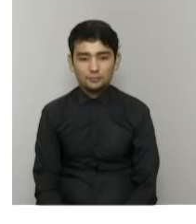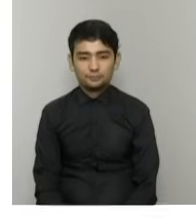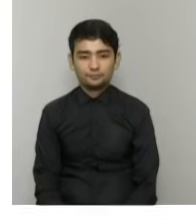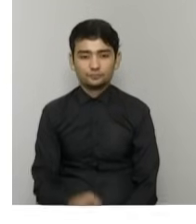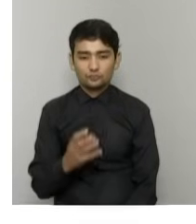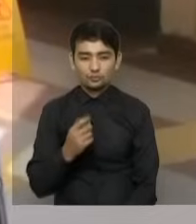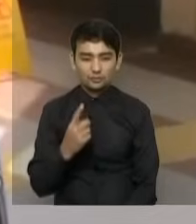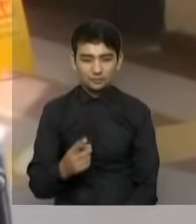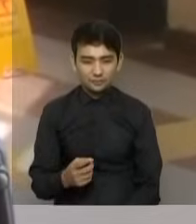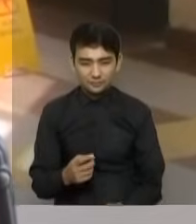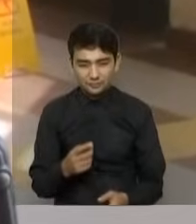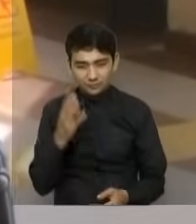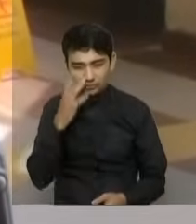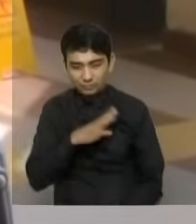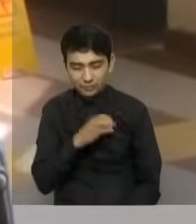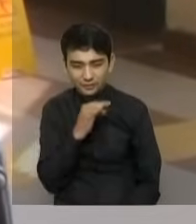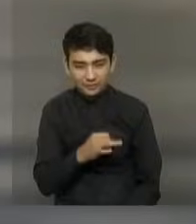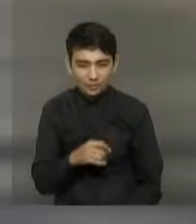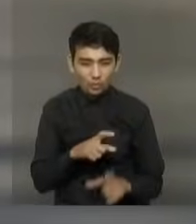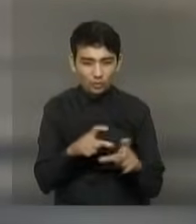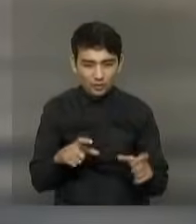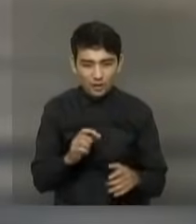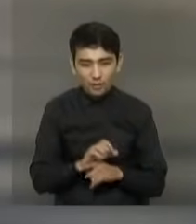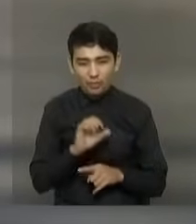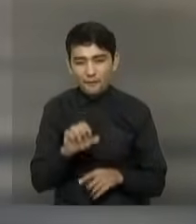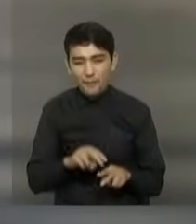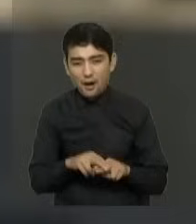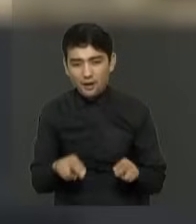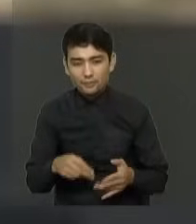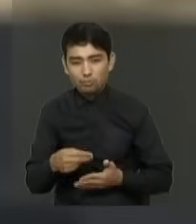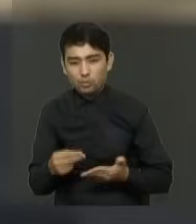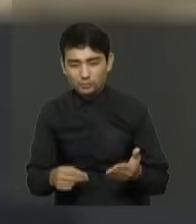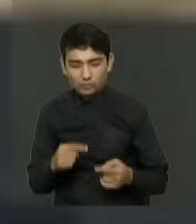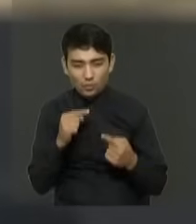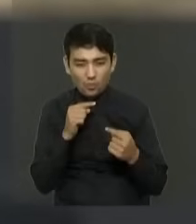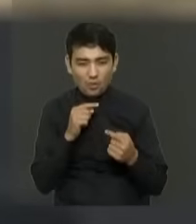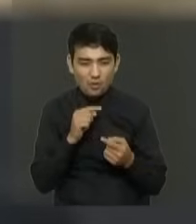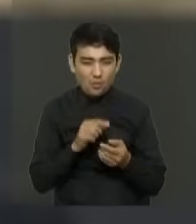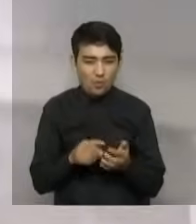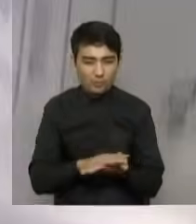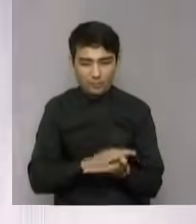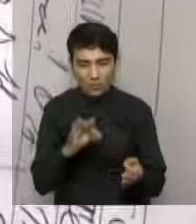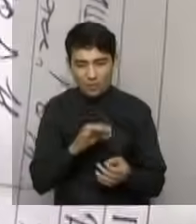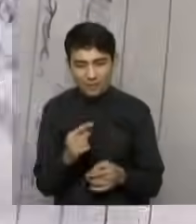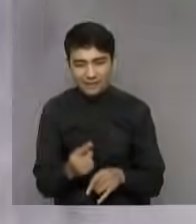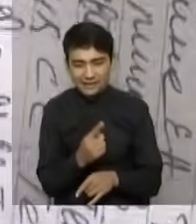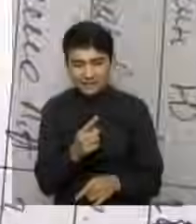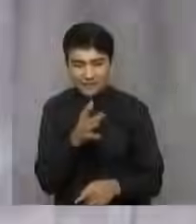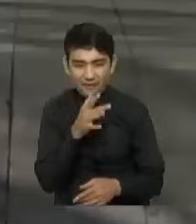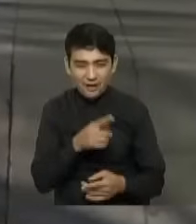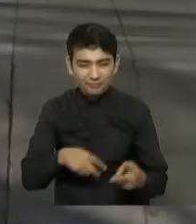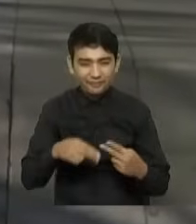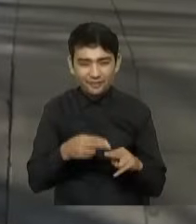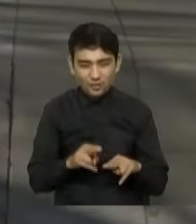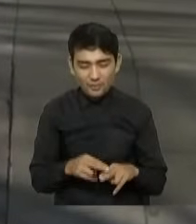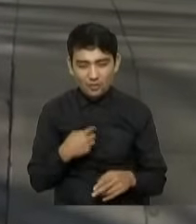Еще одна попытка. Активисты собираются отправить в парламент подписи об отмене единого часового пояса. Сколько голосов они собрали?